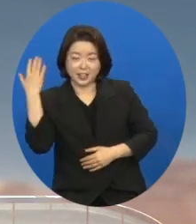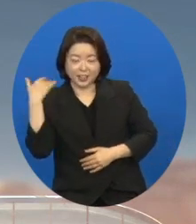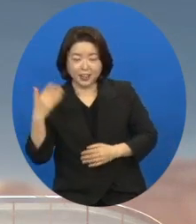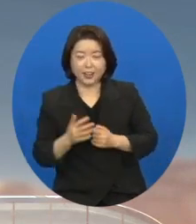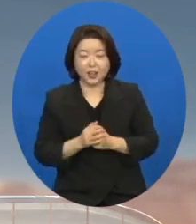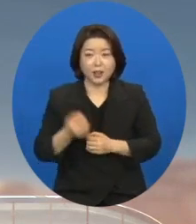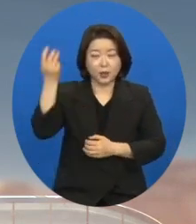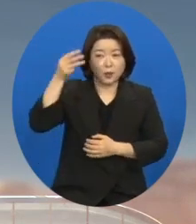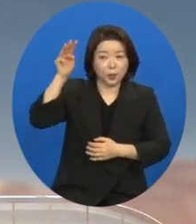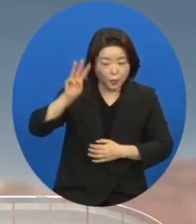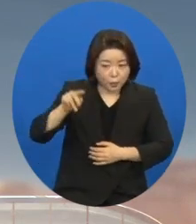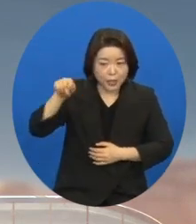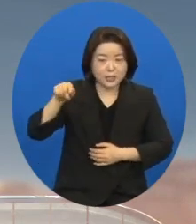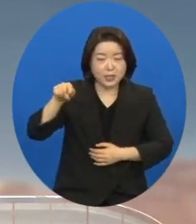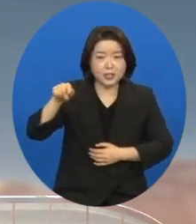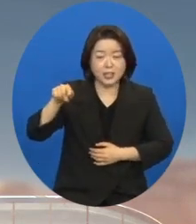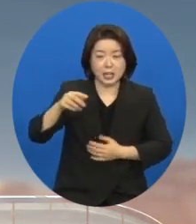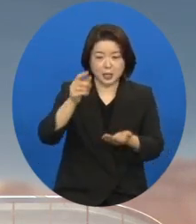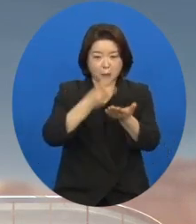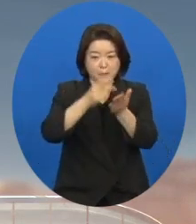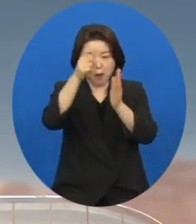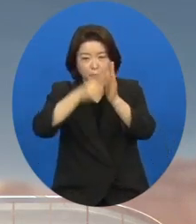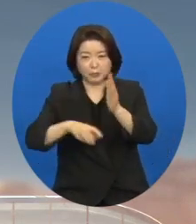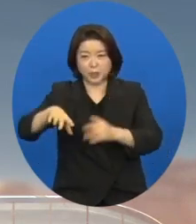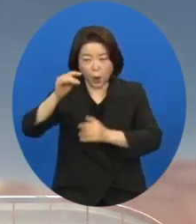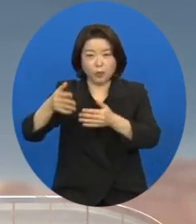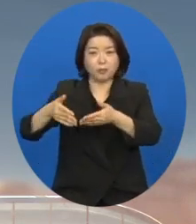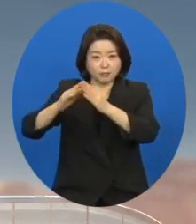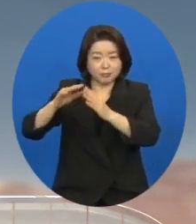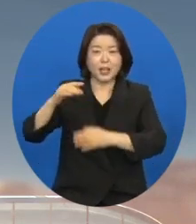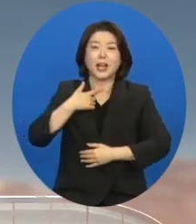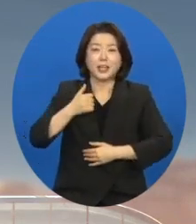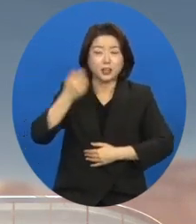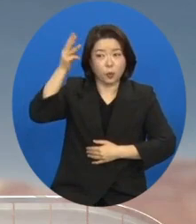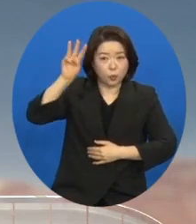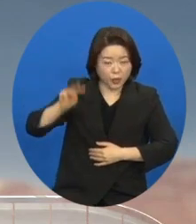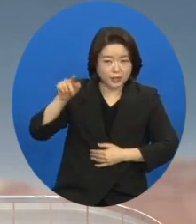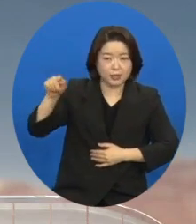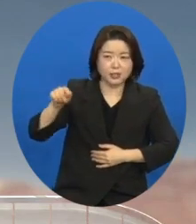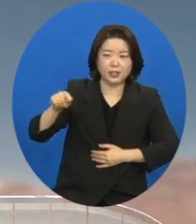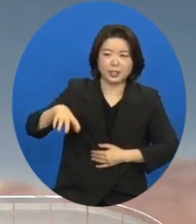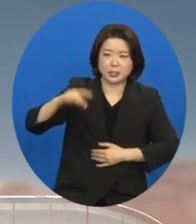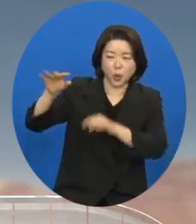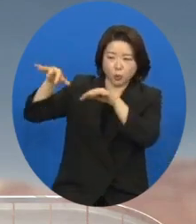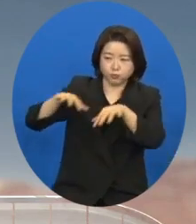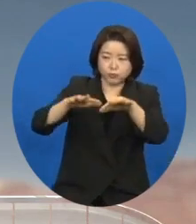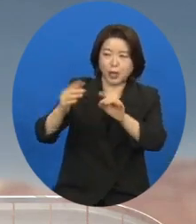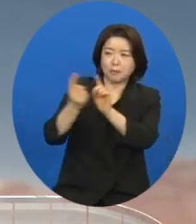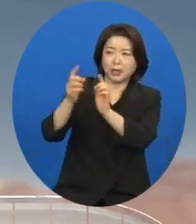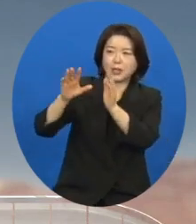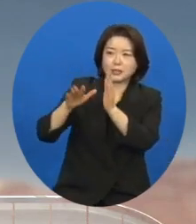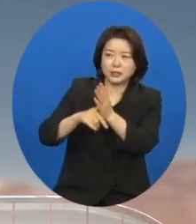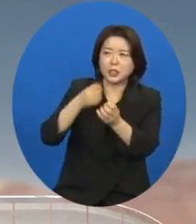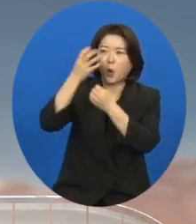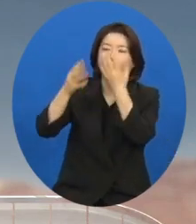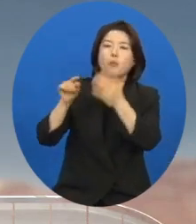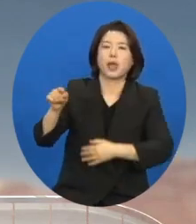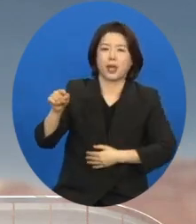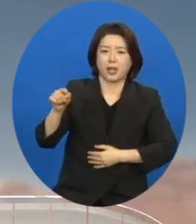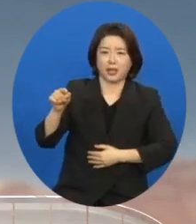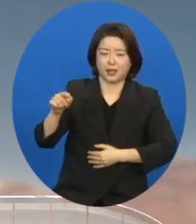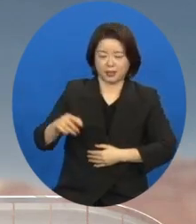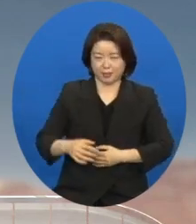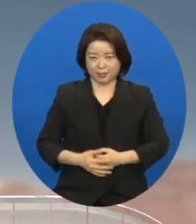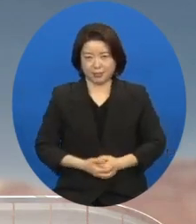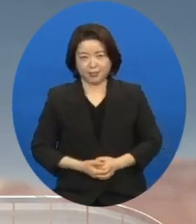얘기인데 어쨌든 이분이 어떤 그 복음에 대해서 예수님에 대해서 확실하지가 않으신 거예요. 그래서 제가 복음을 다시